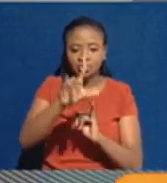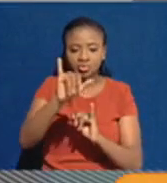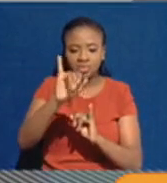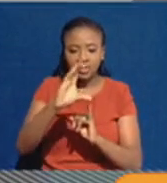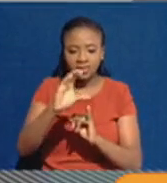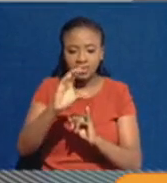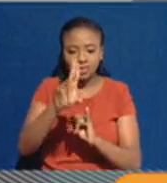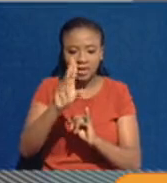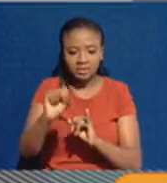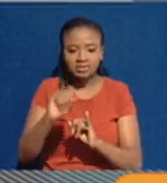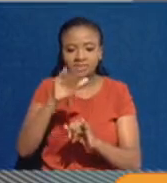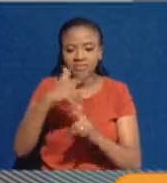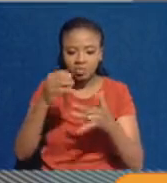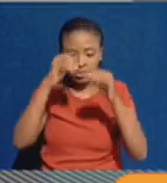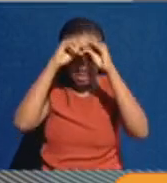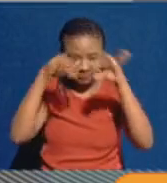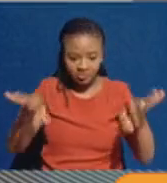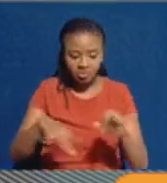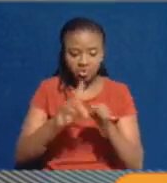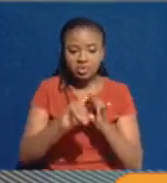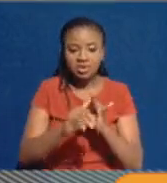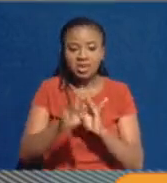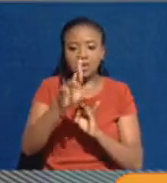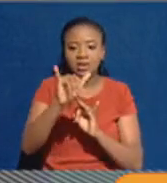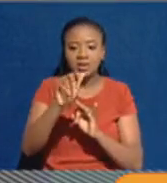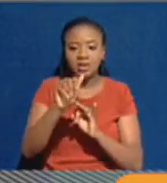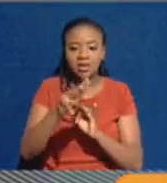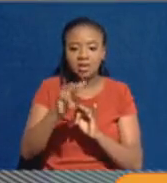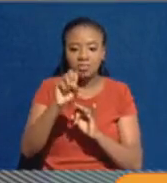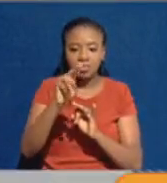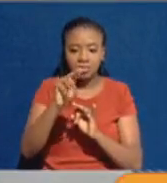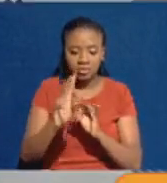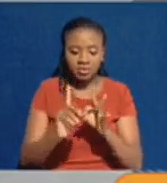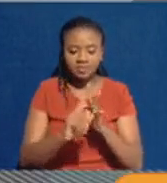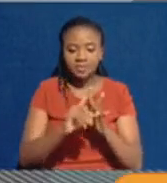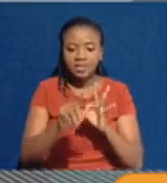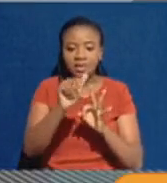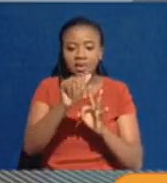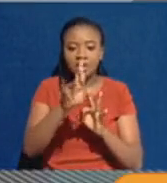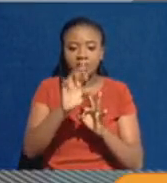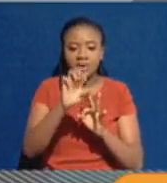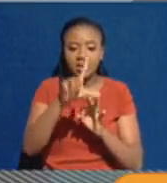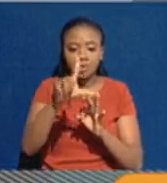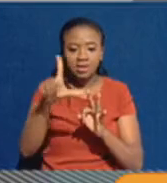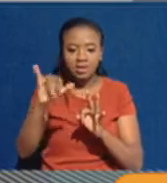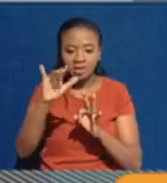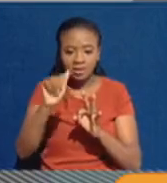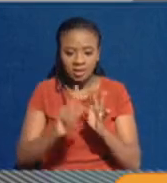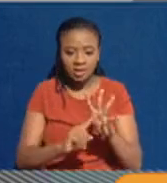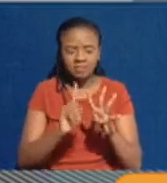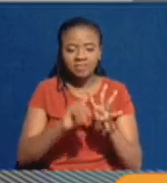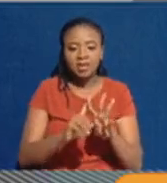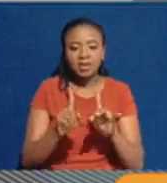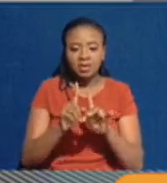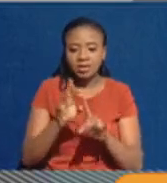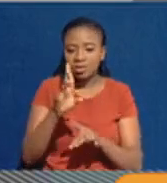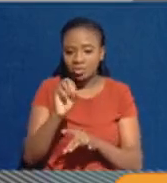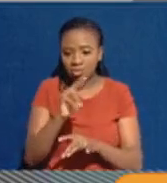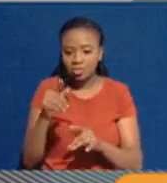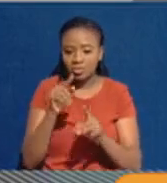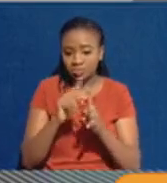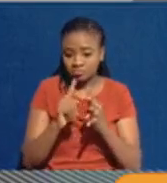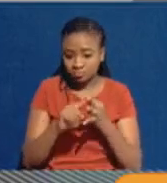ugatuzi, Raymond Omolo, Professor Julius Bitok na Aurelia Rono ambaye atakuwa na jukumu kubwa la